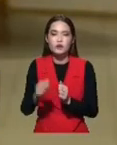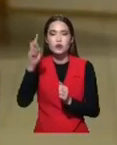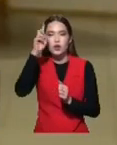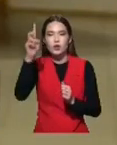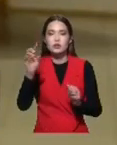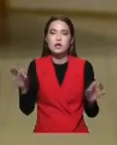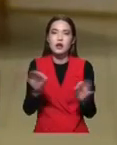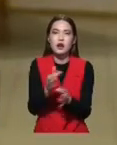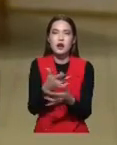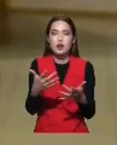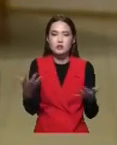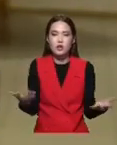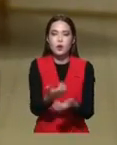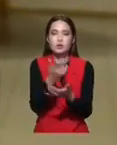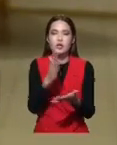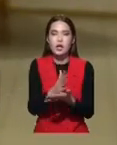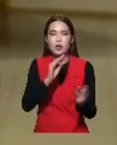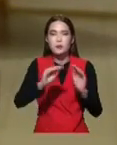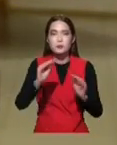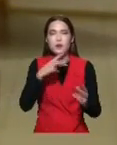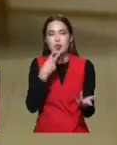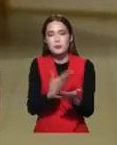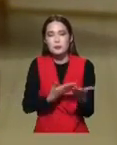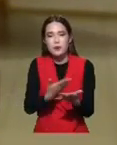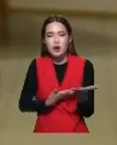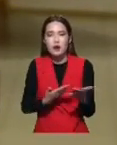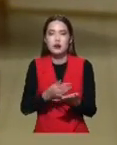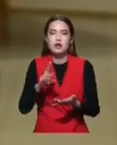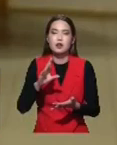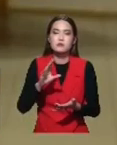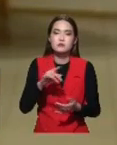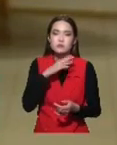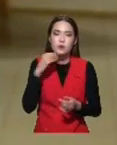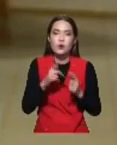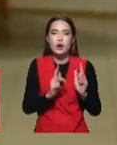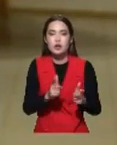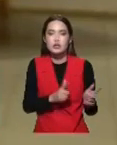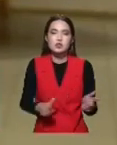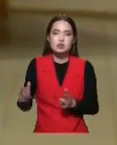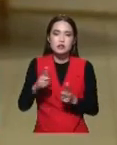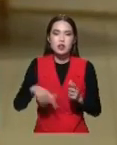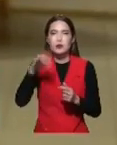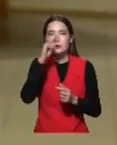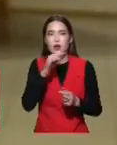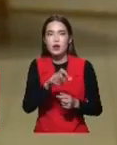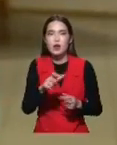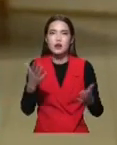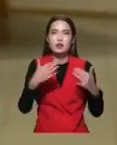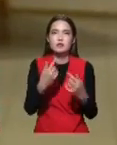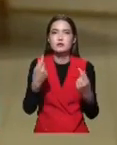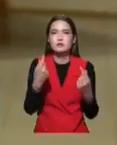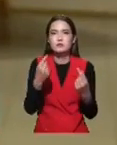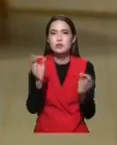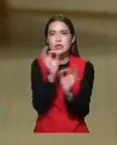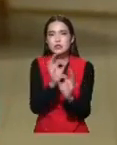насихаттауды қолдайды. Бұл жерде өздеріңіз көргендей көптеген дизайнерлер өз коллекцияларын қазақи нақышта жасаған.